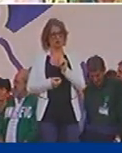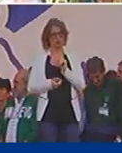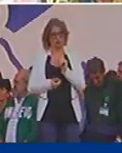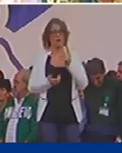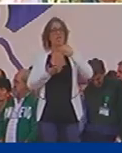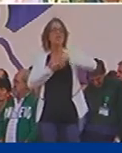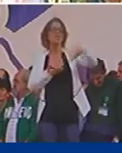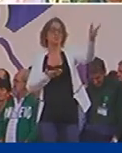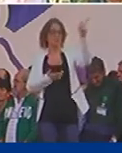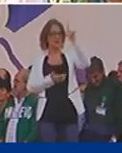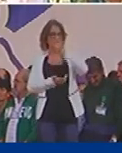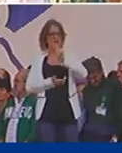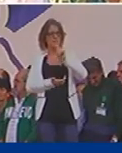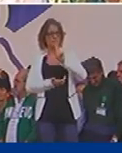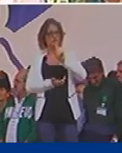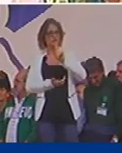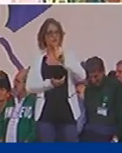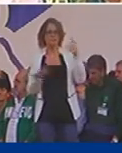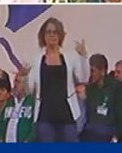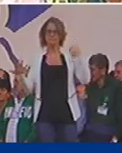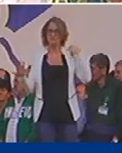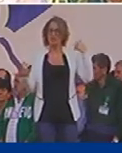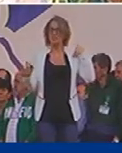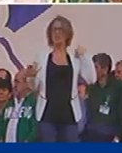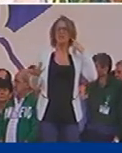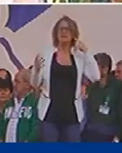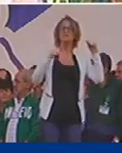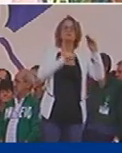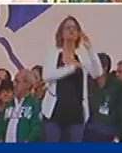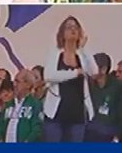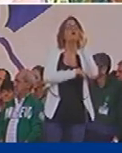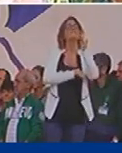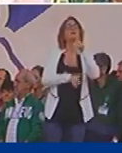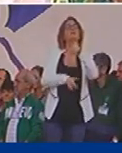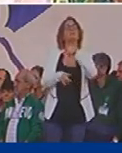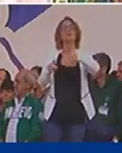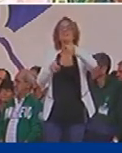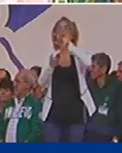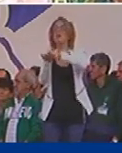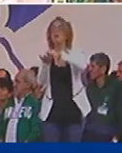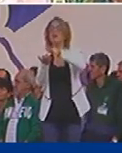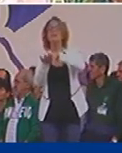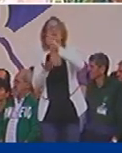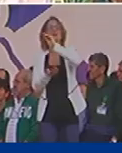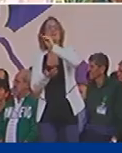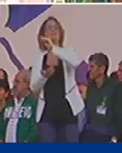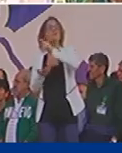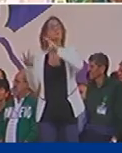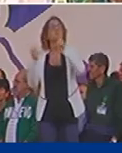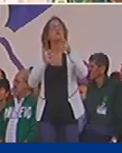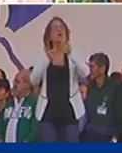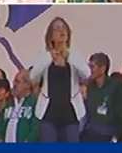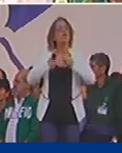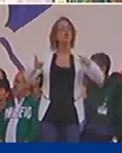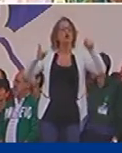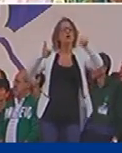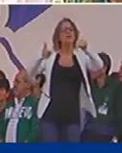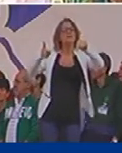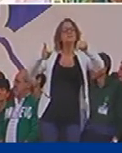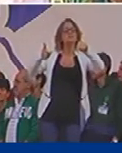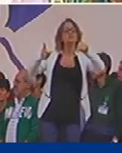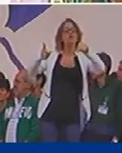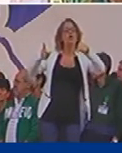Non in eterno. Ho sentito ieri che i giovani padani hanno approvato una mozione che chiederanno di portare al congresso perché ci